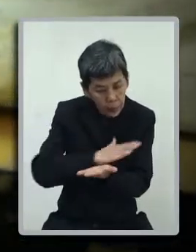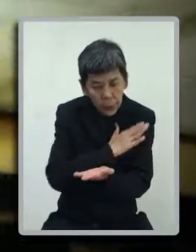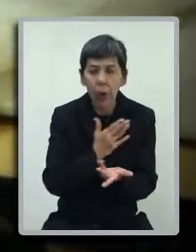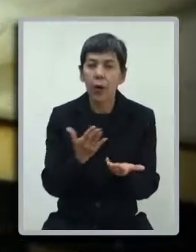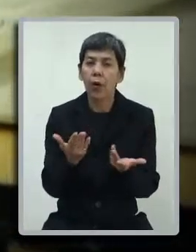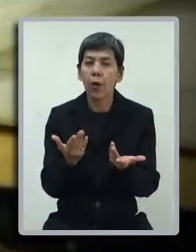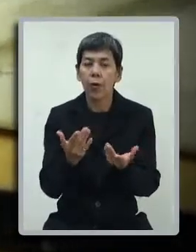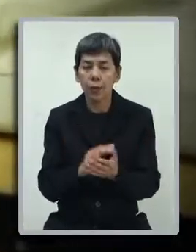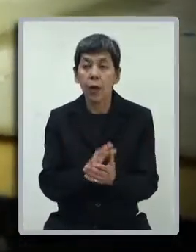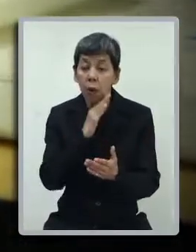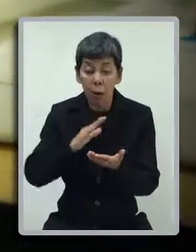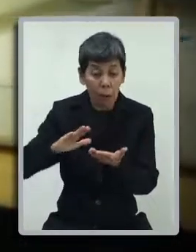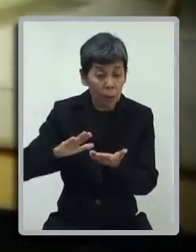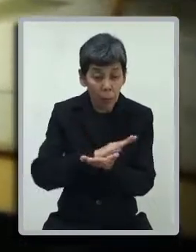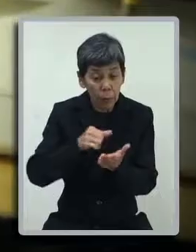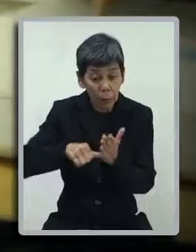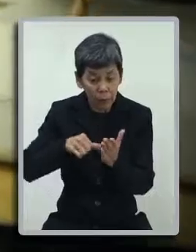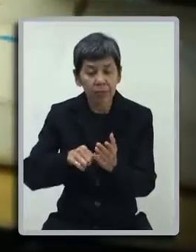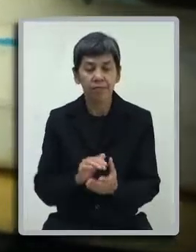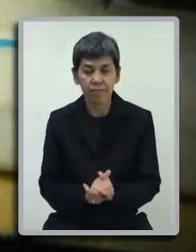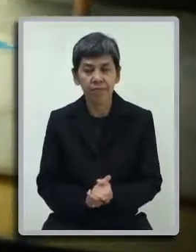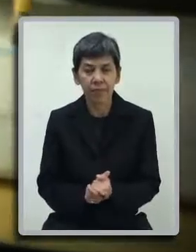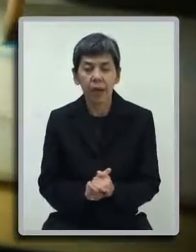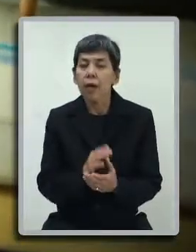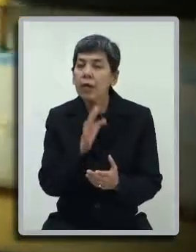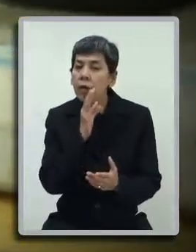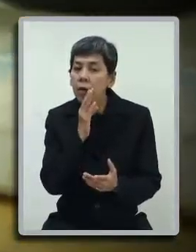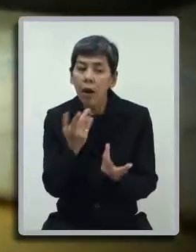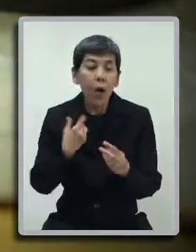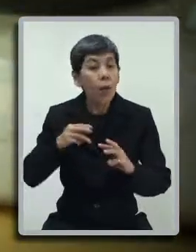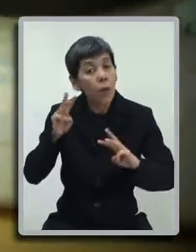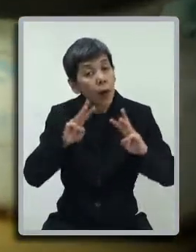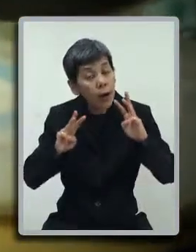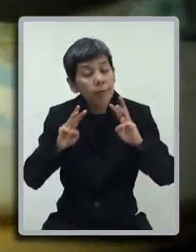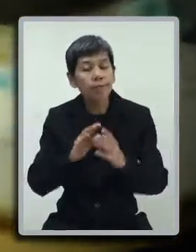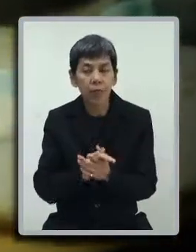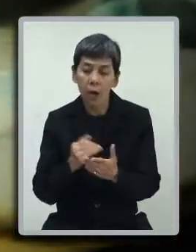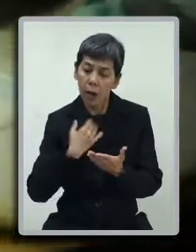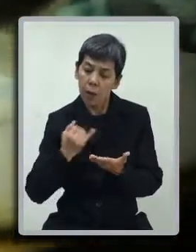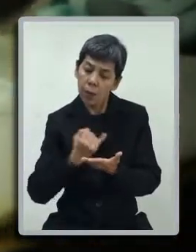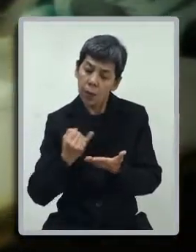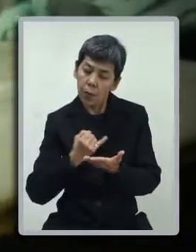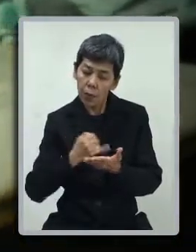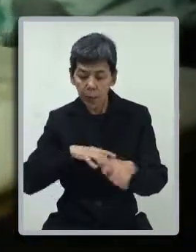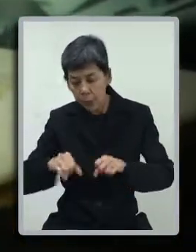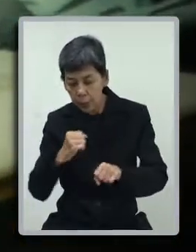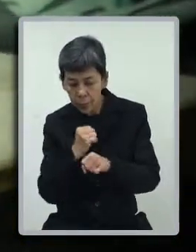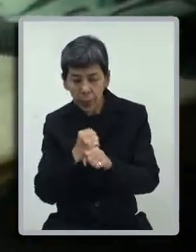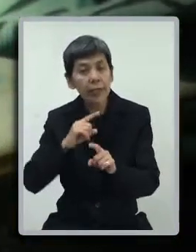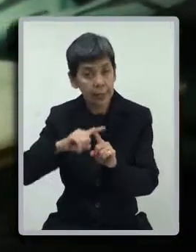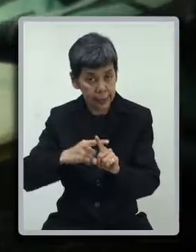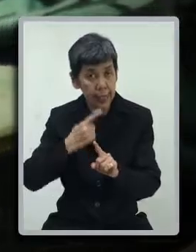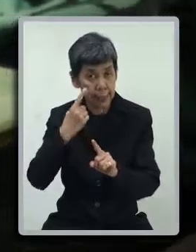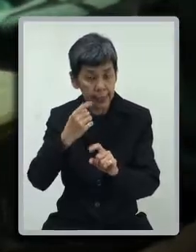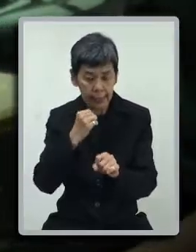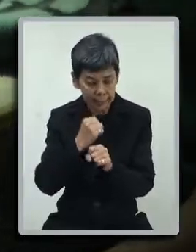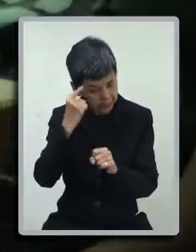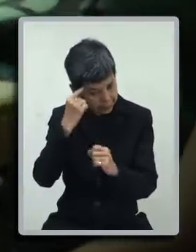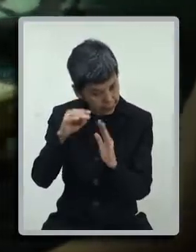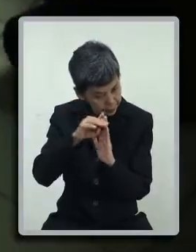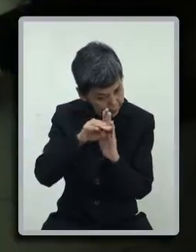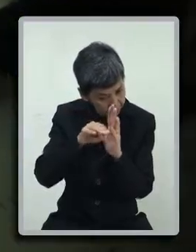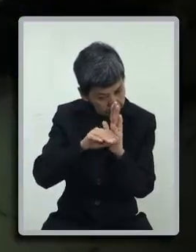กว่าอะไรก็ถ้ารอเคลือบด้วยประมาณ3เดือนอย่างน้อยครับแต่ถ้าเวลาวาดอย่างเดียวก็เวลาวาดแล้วก็เตรียมงานก็ประมาณเดือนนึงครับเพราะต้